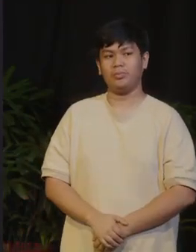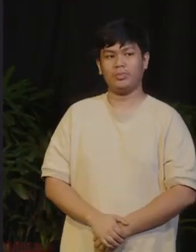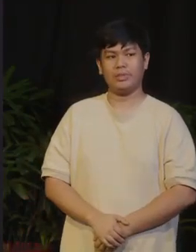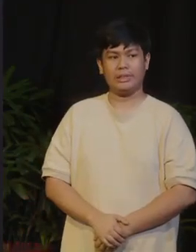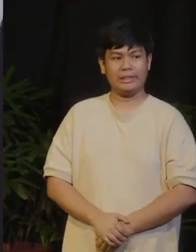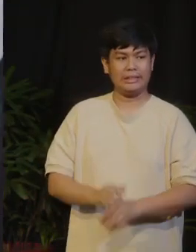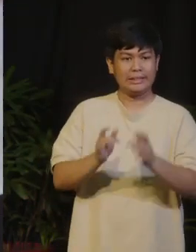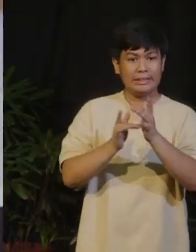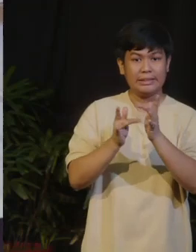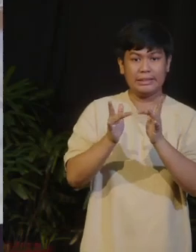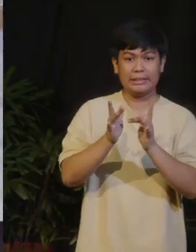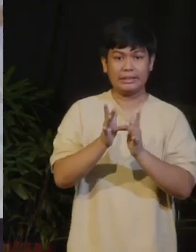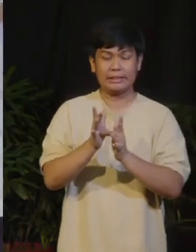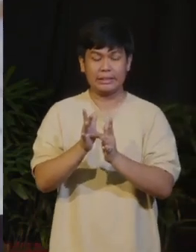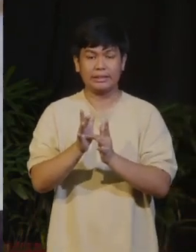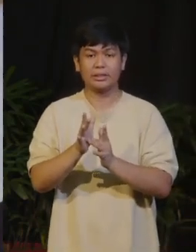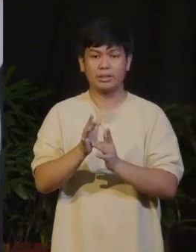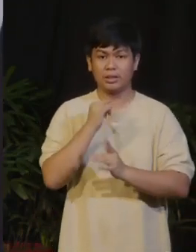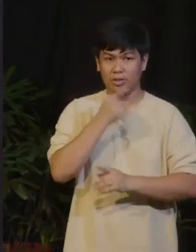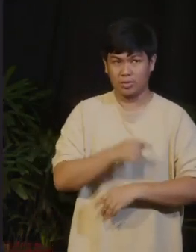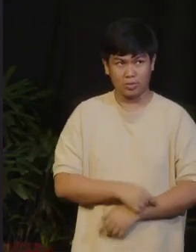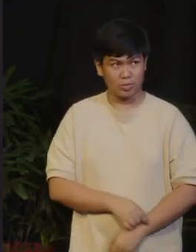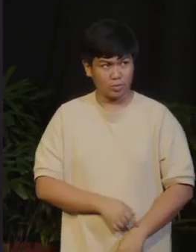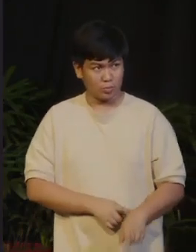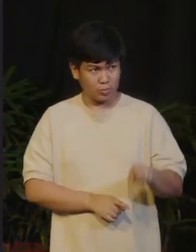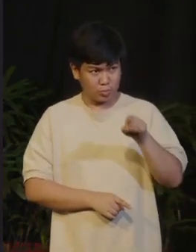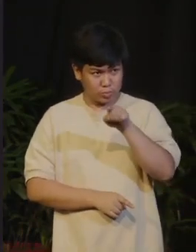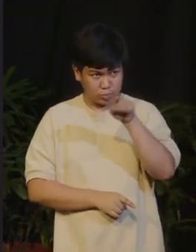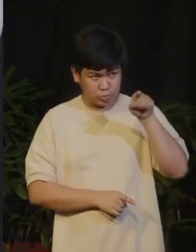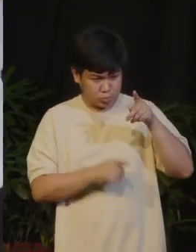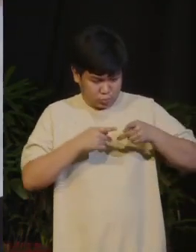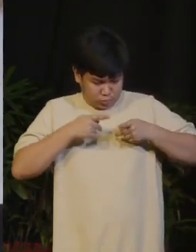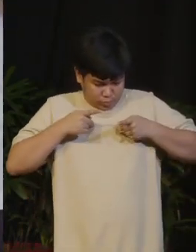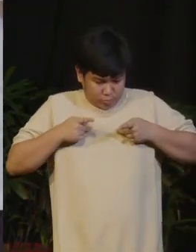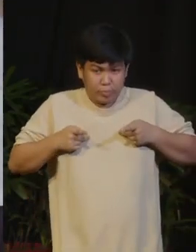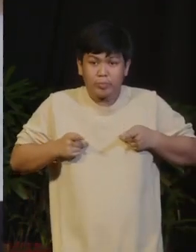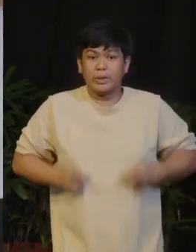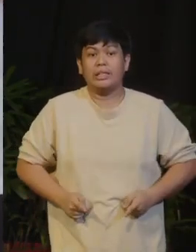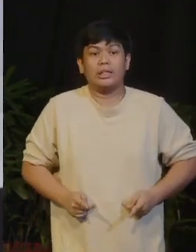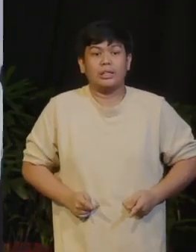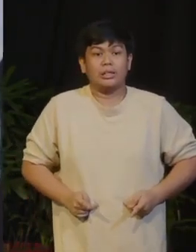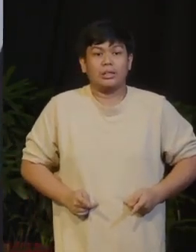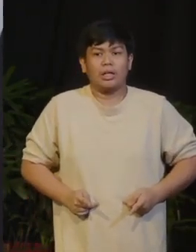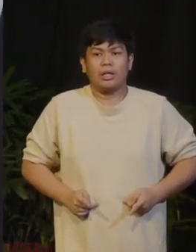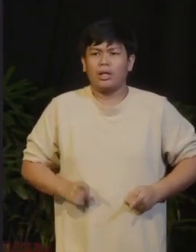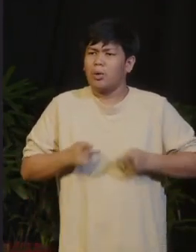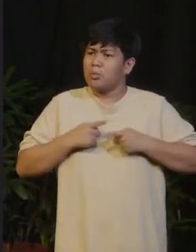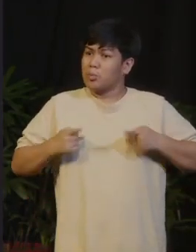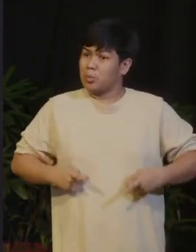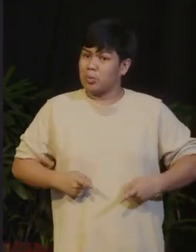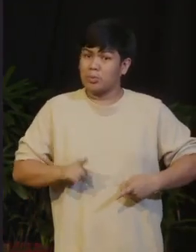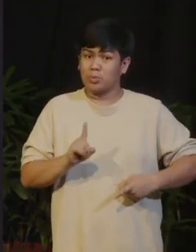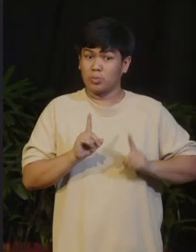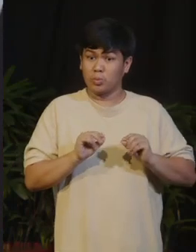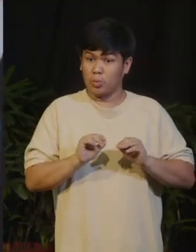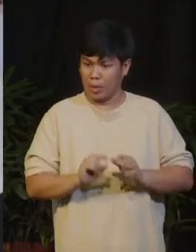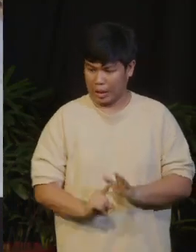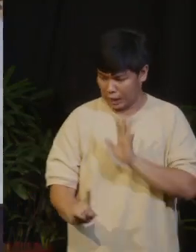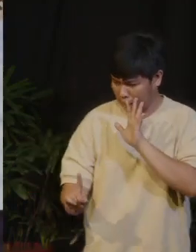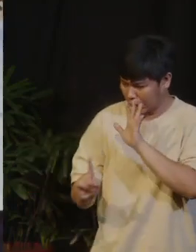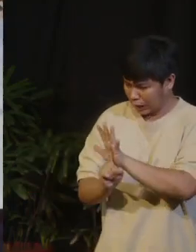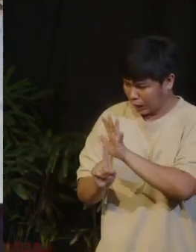Panginoon sa mga huwad na pinunong relihiyoso ng mga Hudyo noong panahon na yon, na mahilig pumuna,